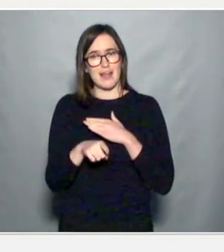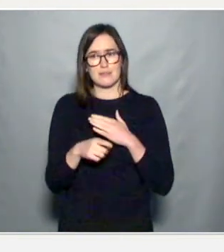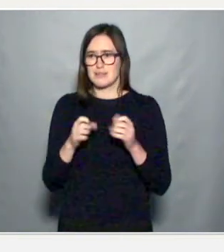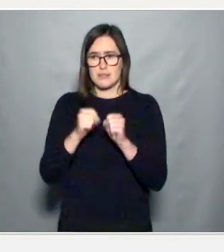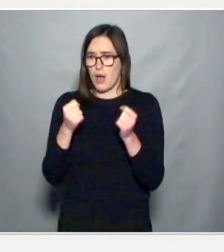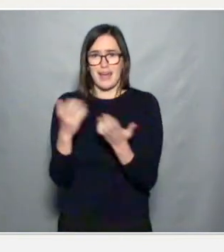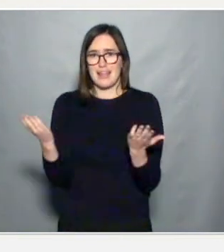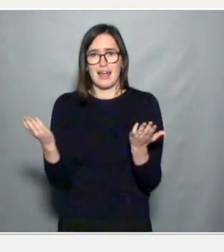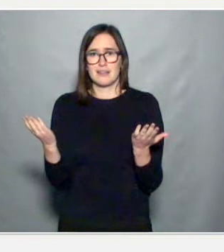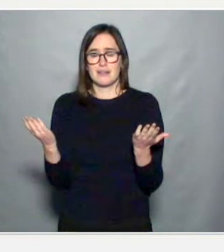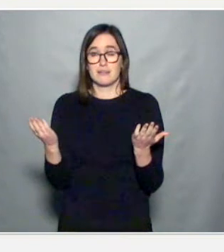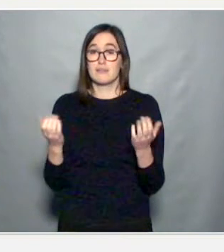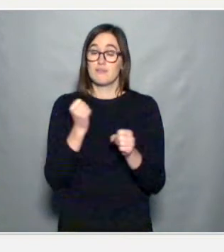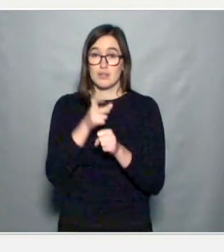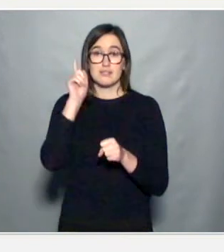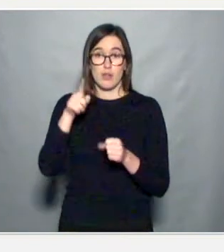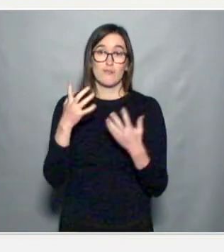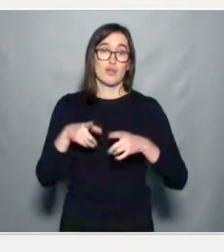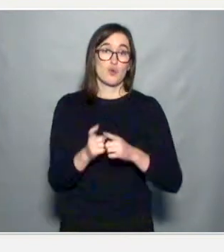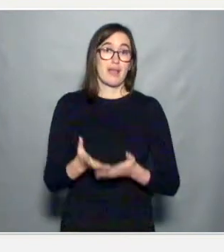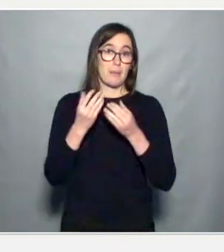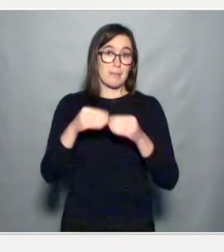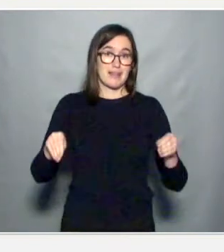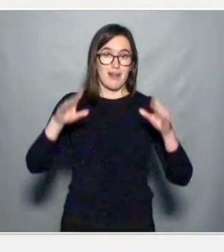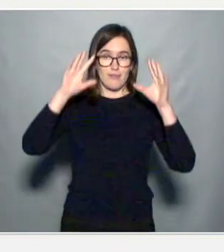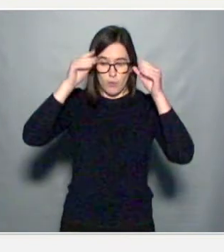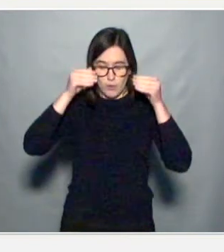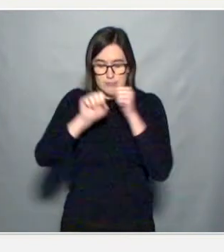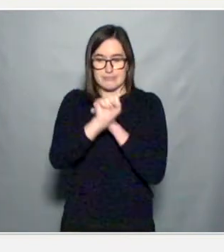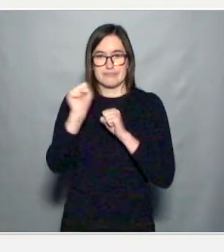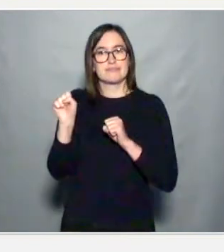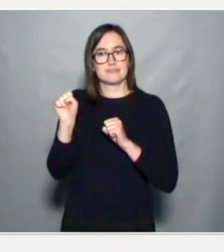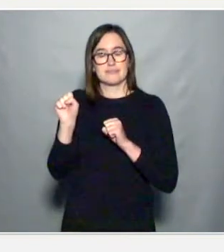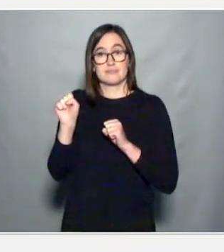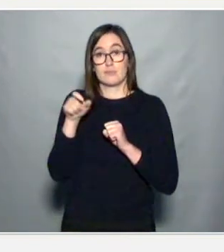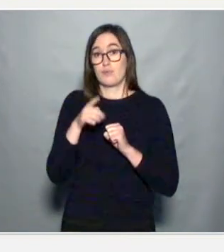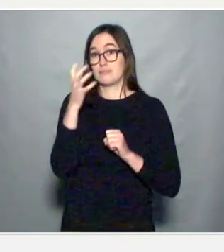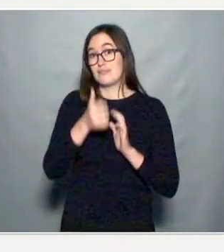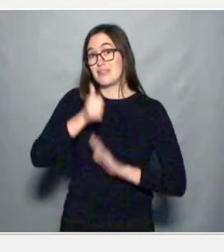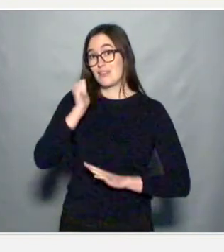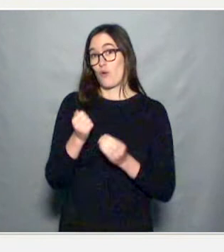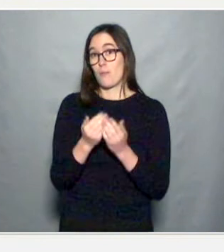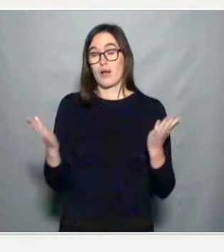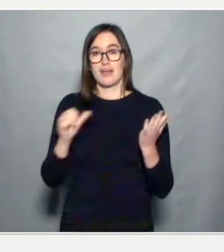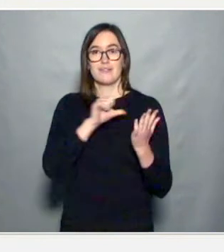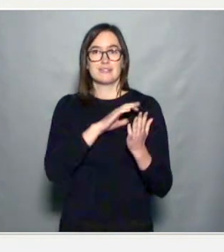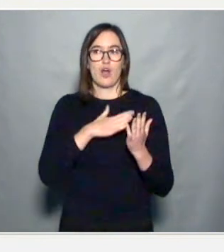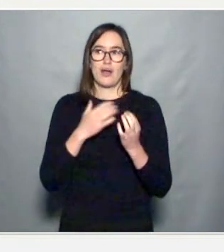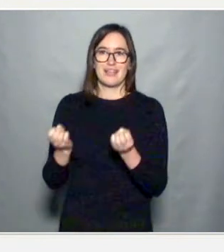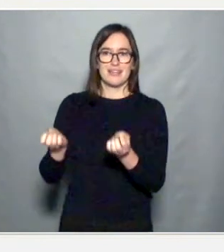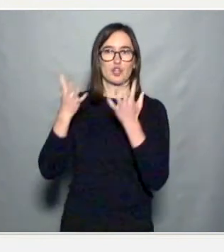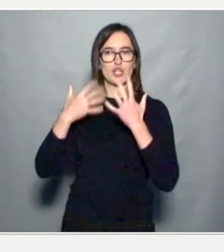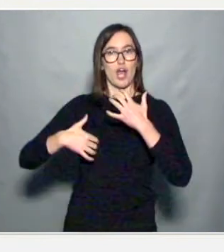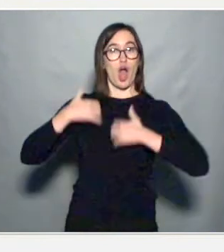och det skadar ju inte någon. Tvärtom så kan det vara ett hjälpmedel för att skärma av. Vilket är otroligt viktigt för många som har intrycksallergi